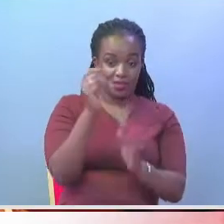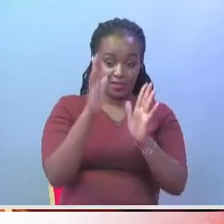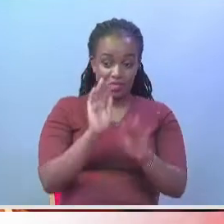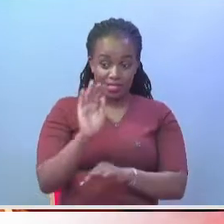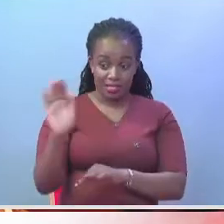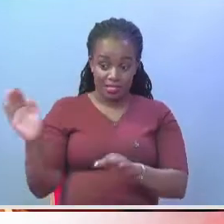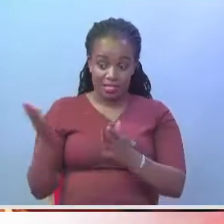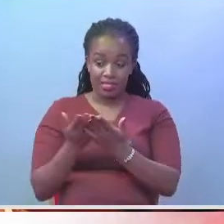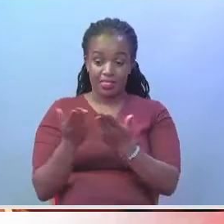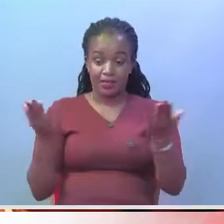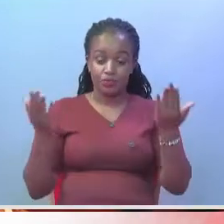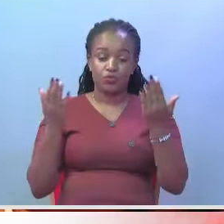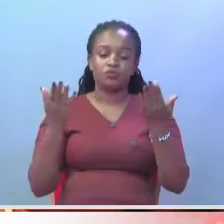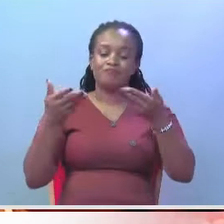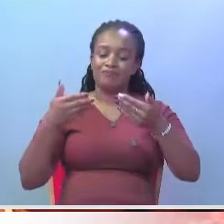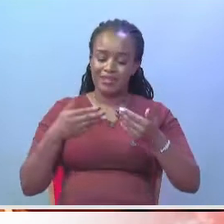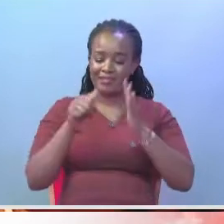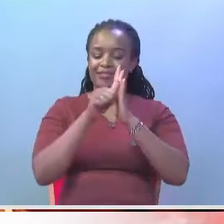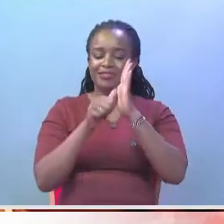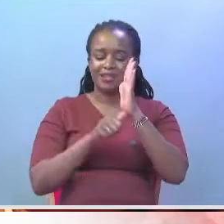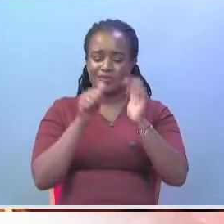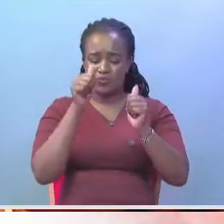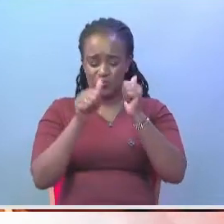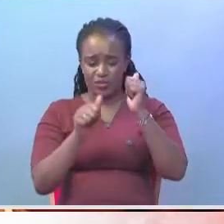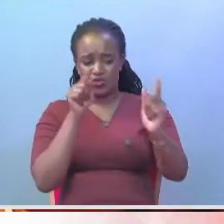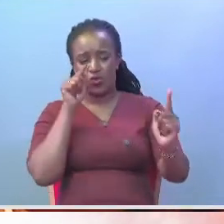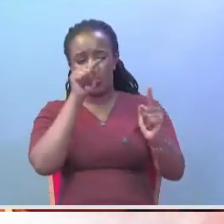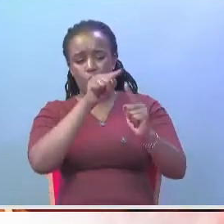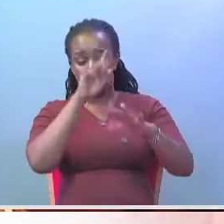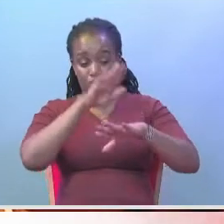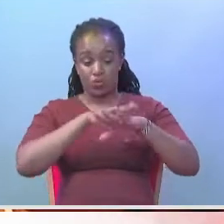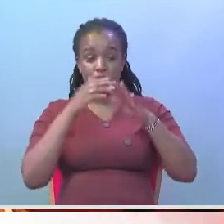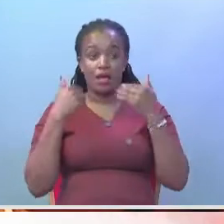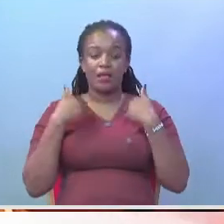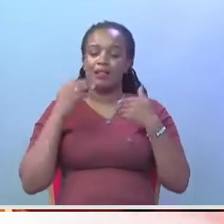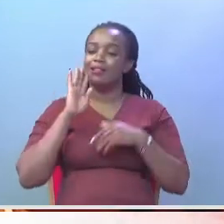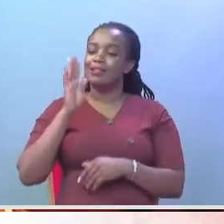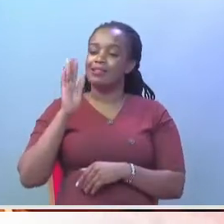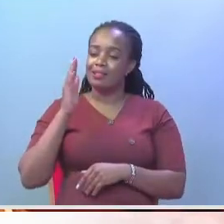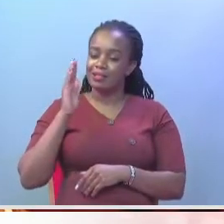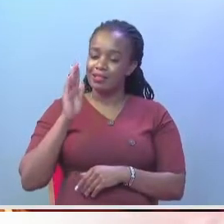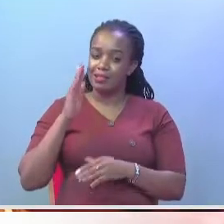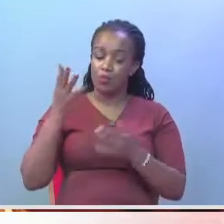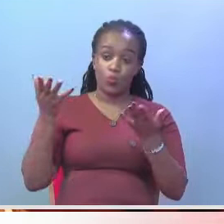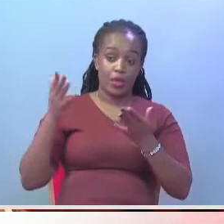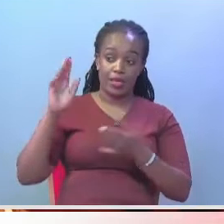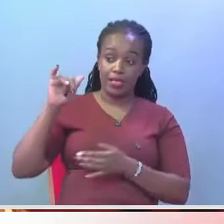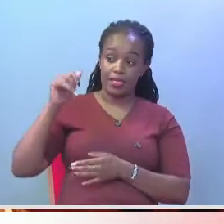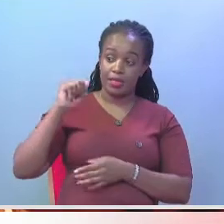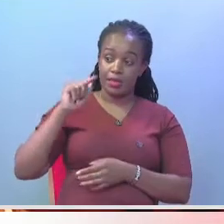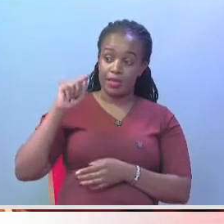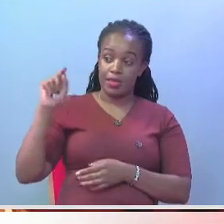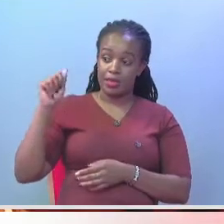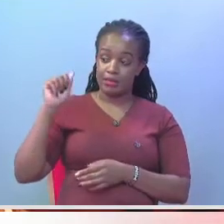that resonates with Kenyans. Speaking while meeting women from the larger Mount Kenya region at Eyata, Machakos County,